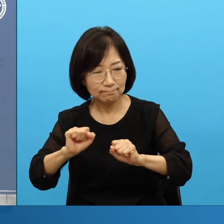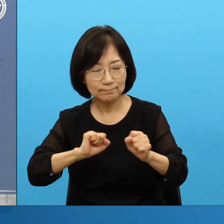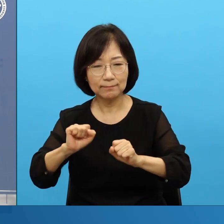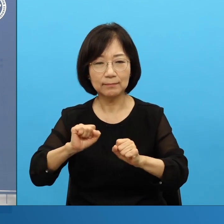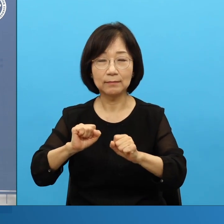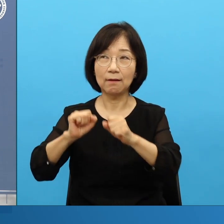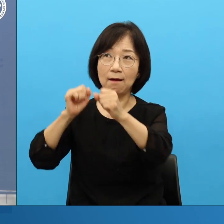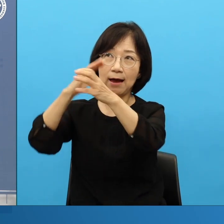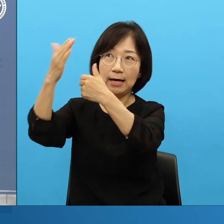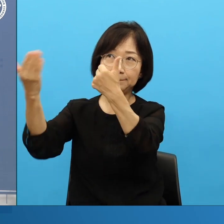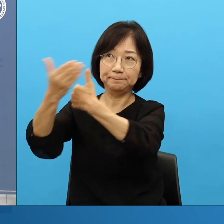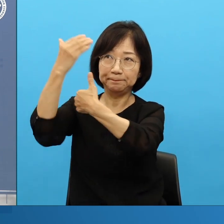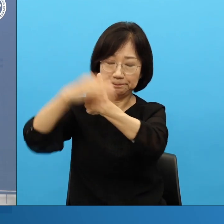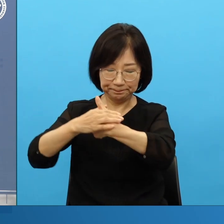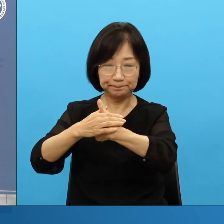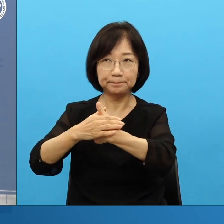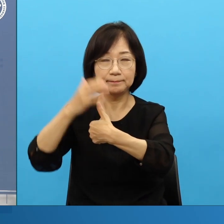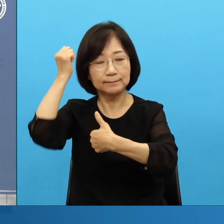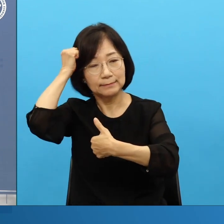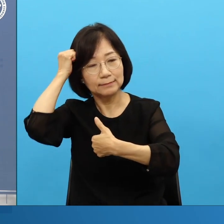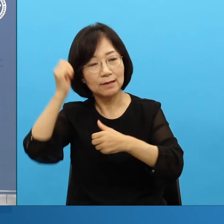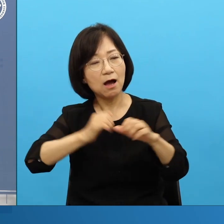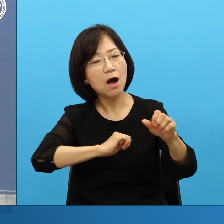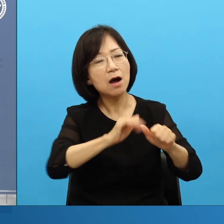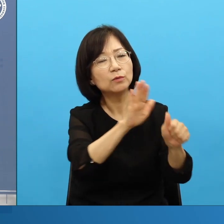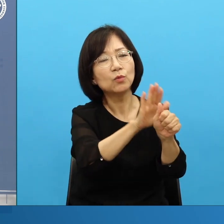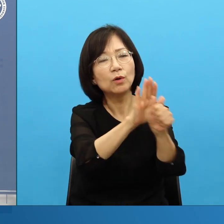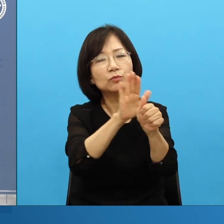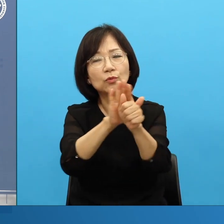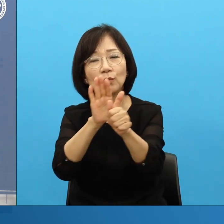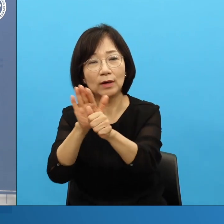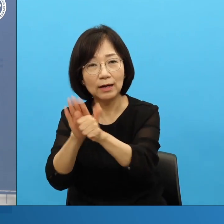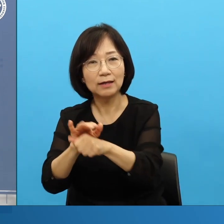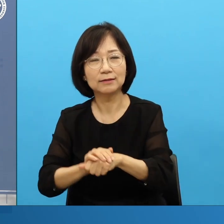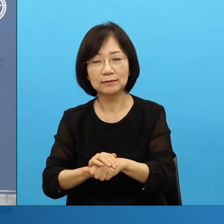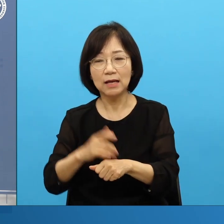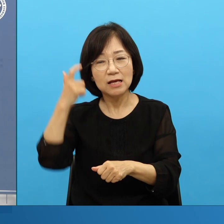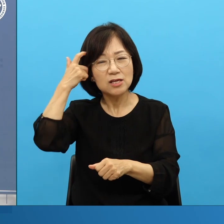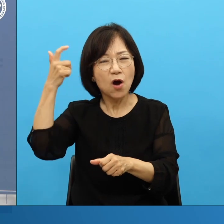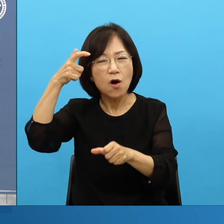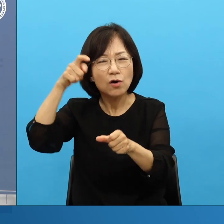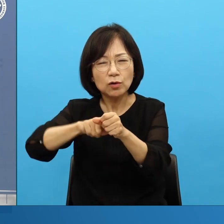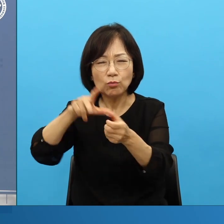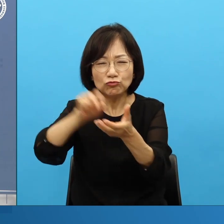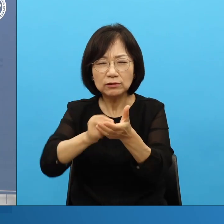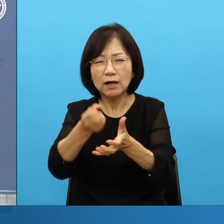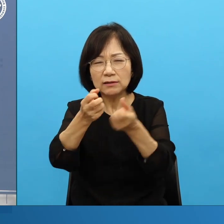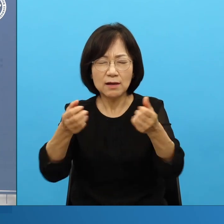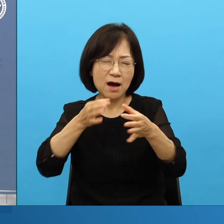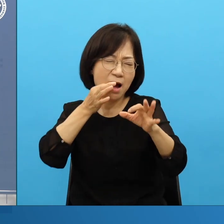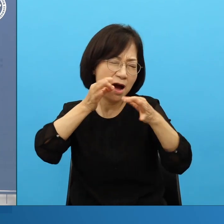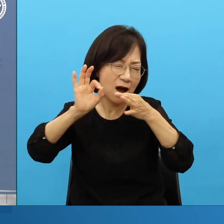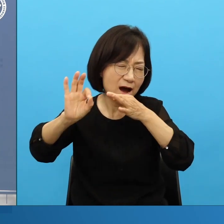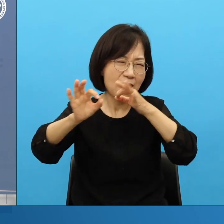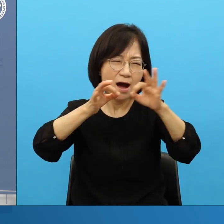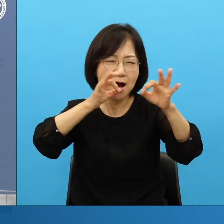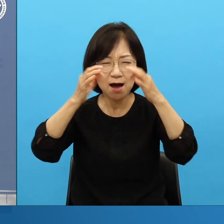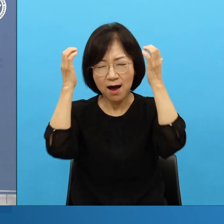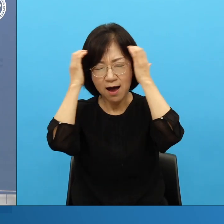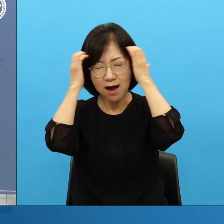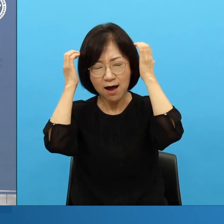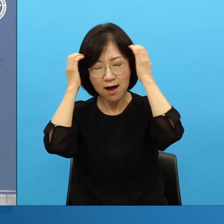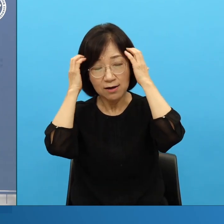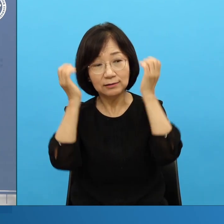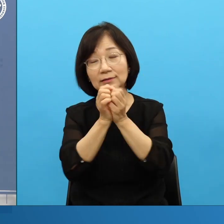commission, doing her ministry inside of these hospitals. 뭐 영적 문제 만져가 막 소리 지르고 말이죠. 아무것도 안 되는 사람을 만난 거예요. She met with